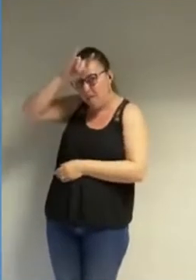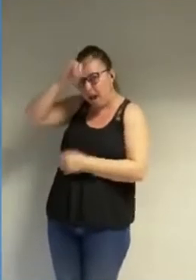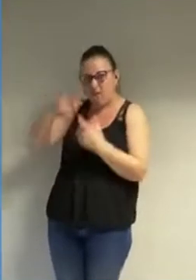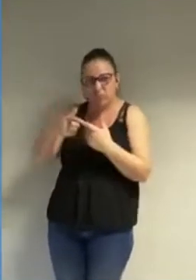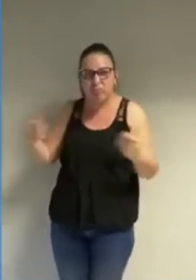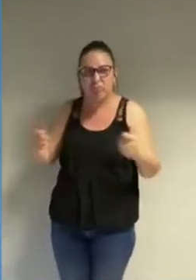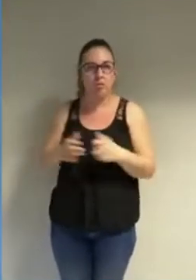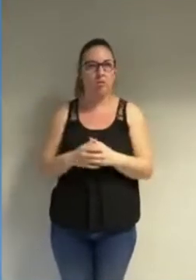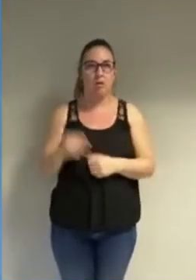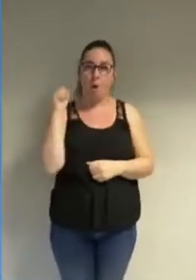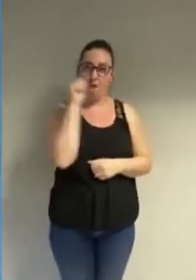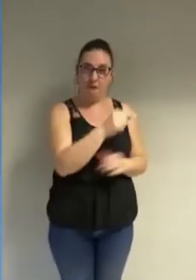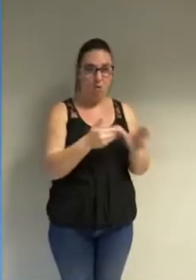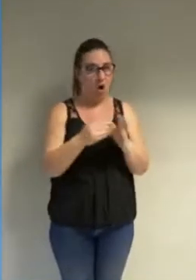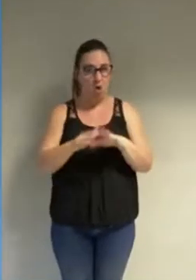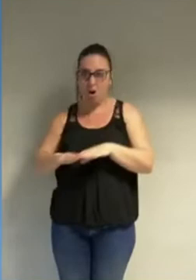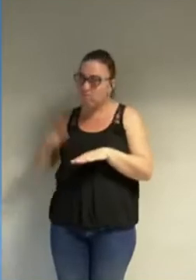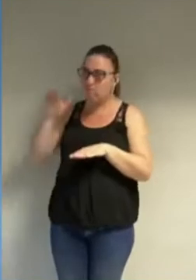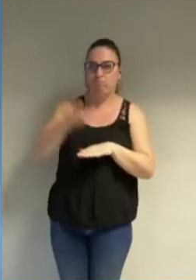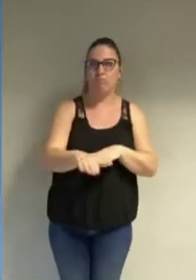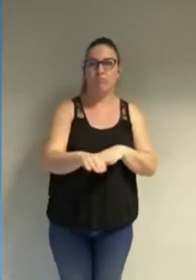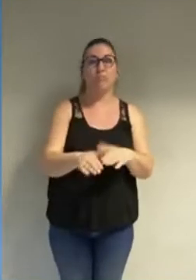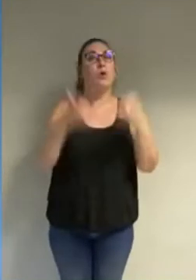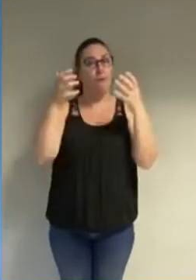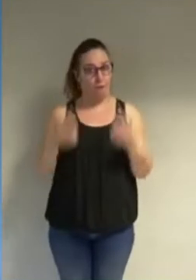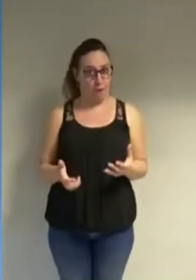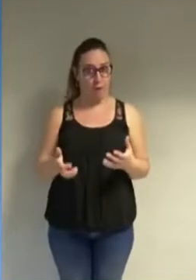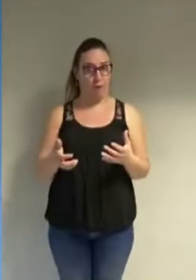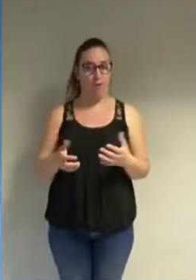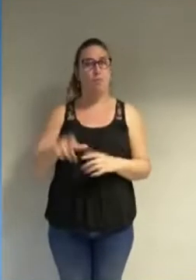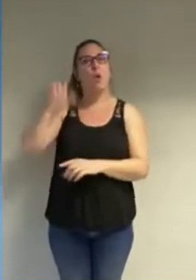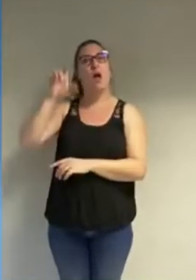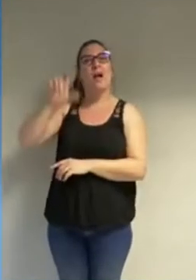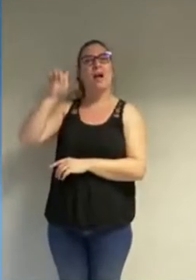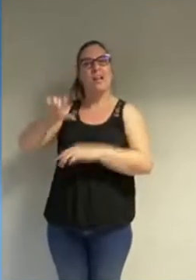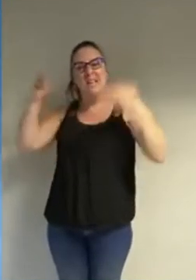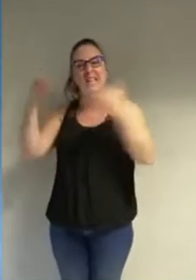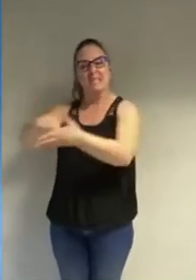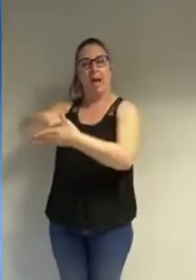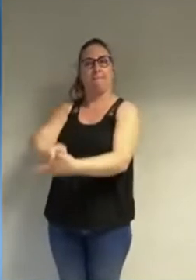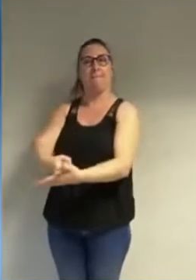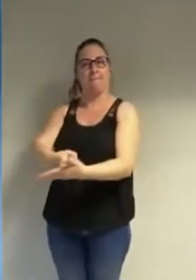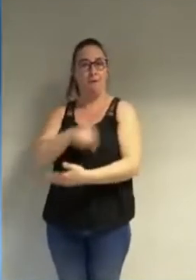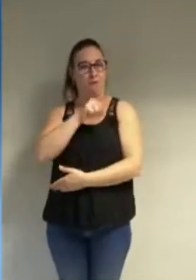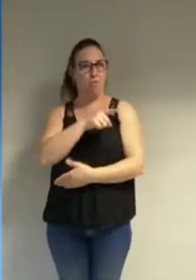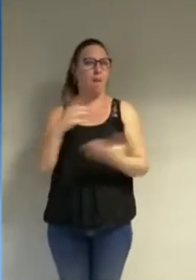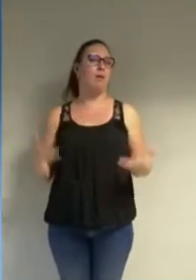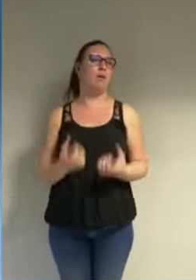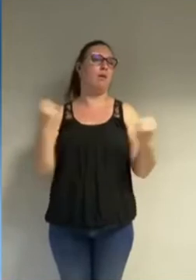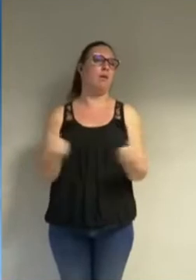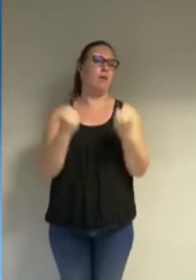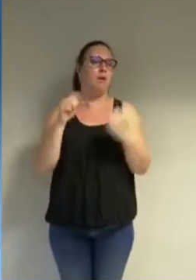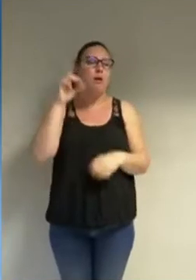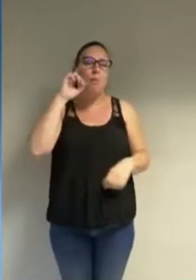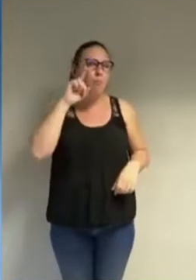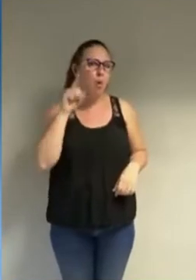accomplissez un nouveau pas, vous voudriez, en faveur de cet islamisme, car vous n'ignorez pas que cette